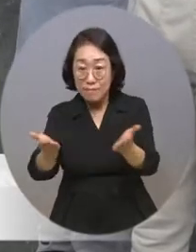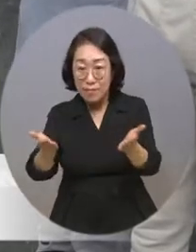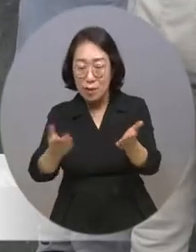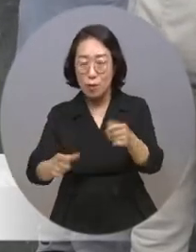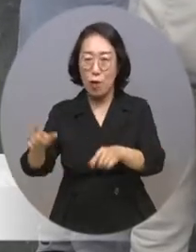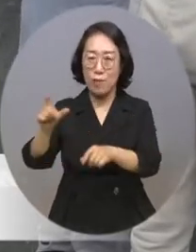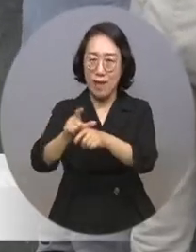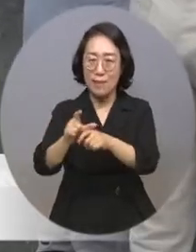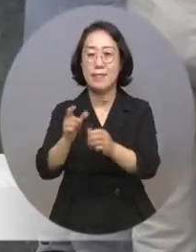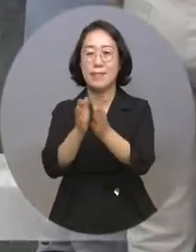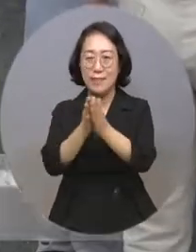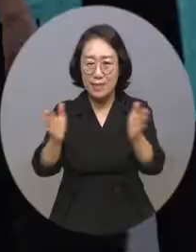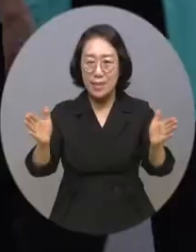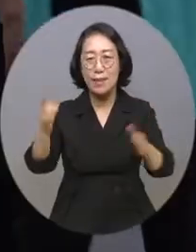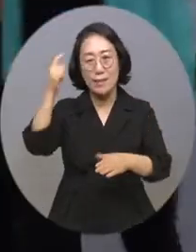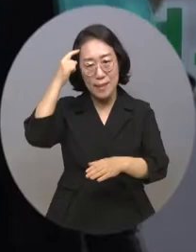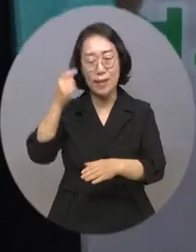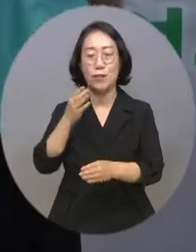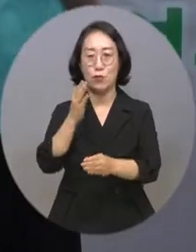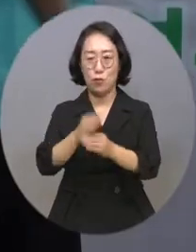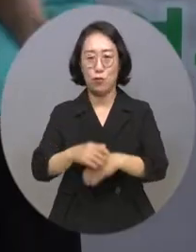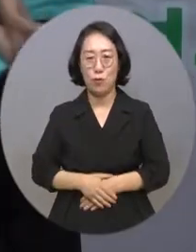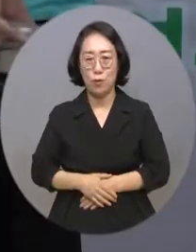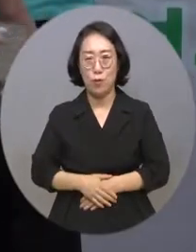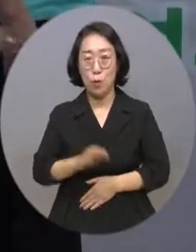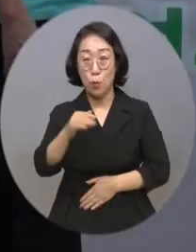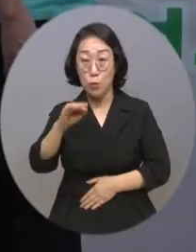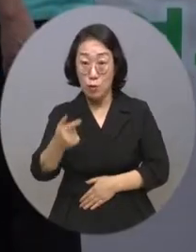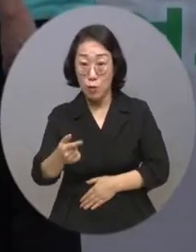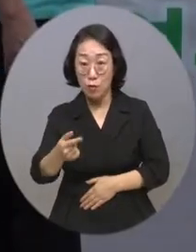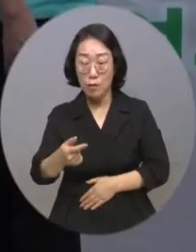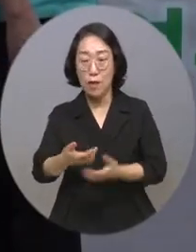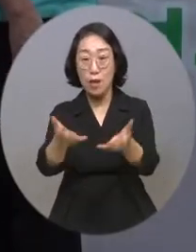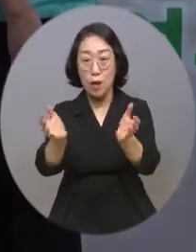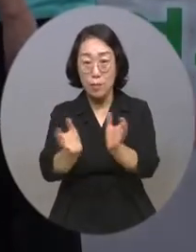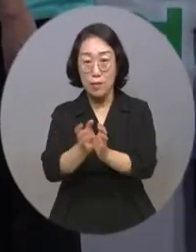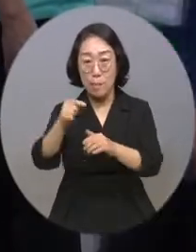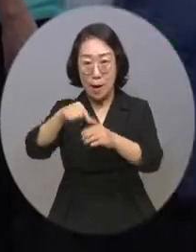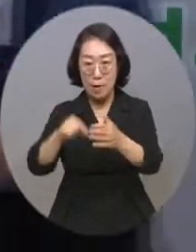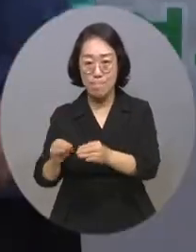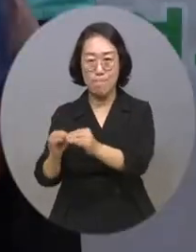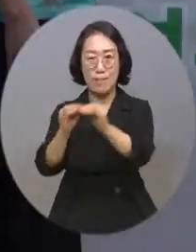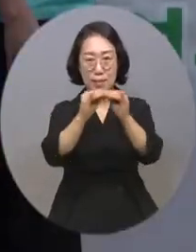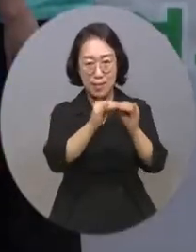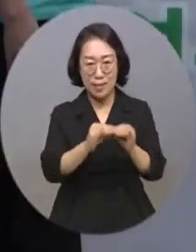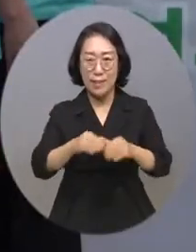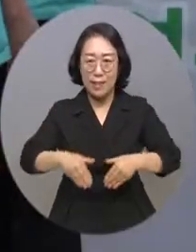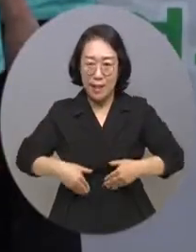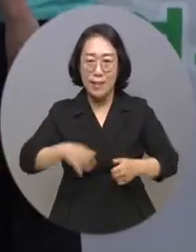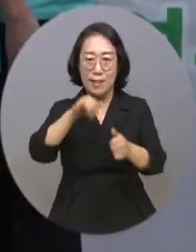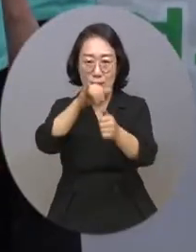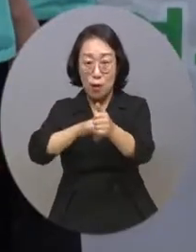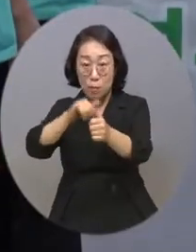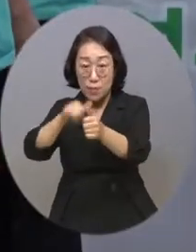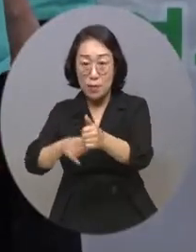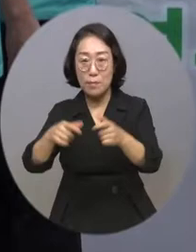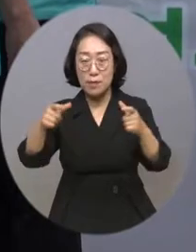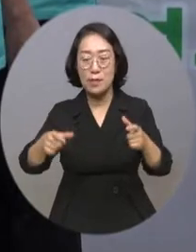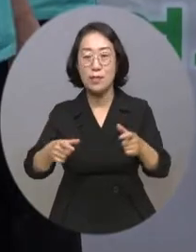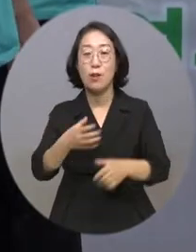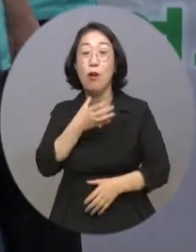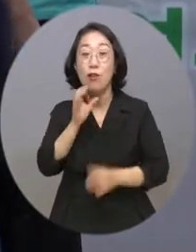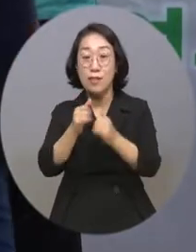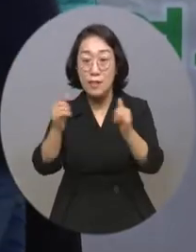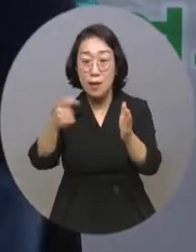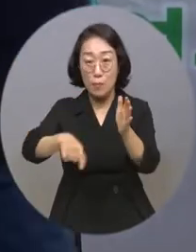발돋움을 하려고 시작을 하는 중입니다. 포천시 보장협의체가 한마음으로 준비하는 따뜻한 성김. 지역 어른들의